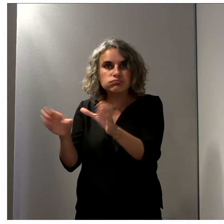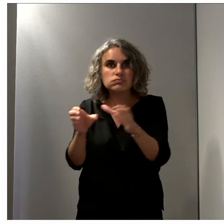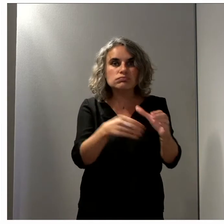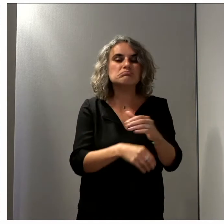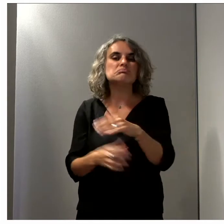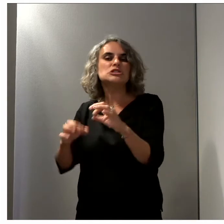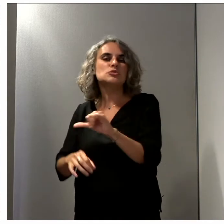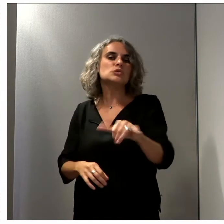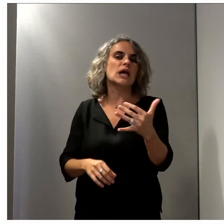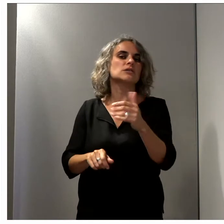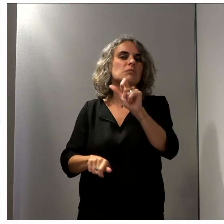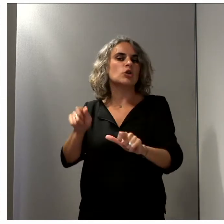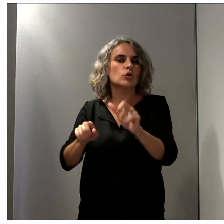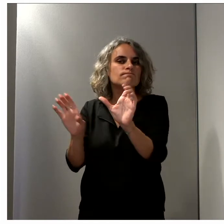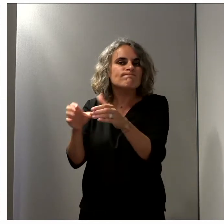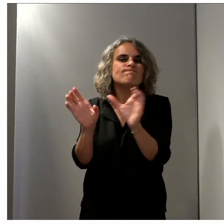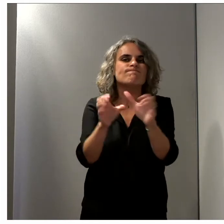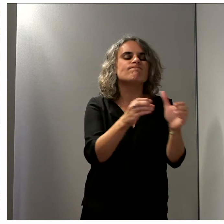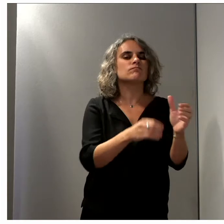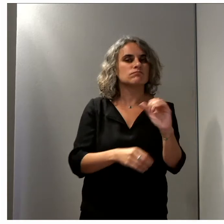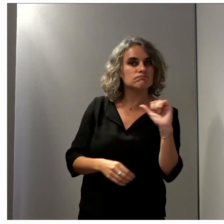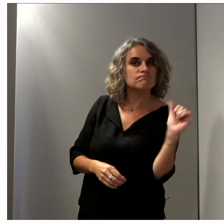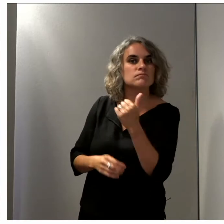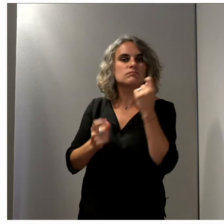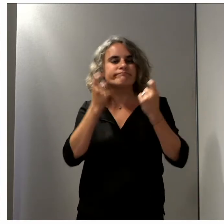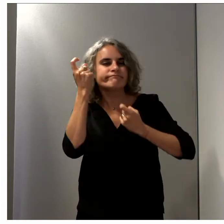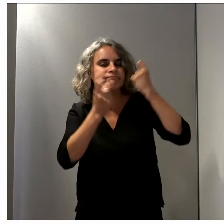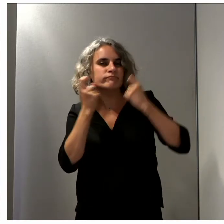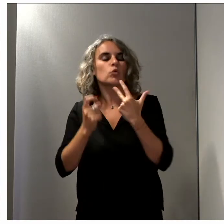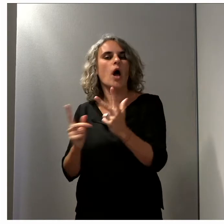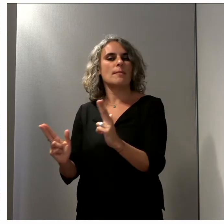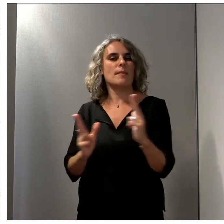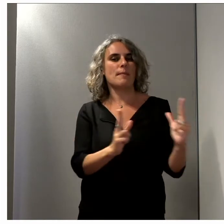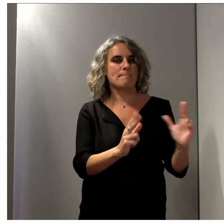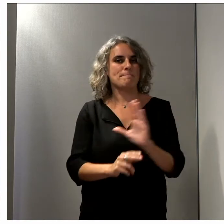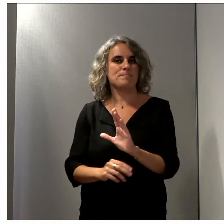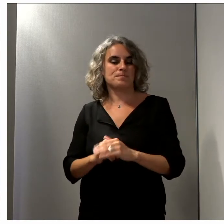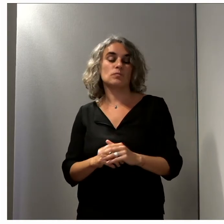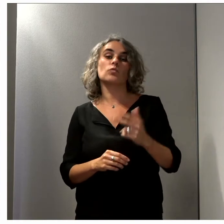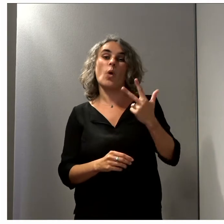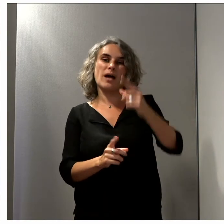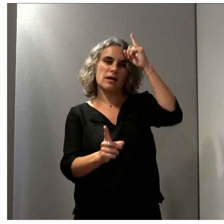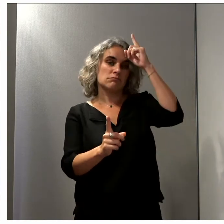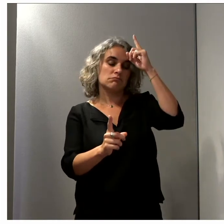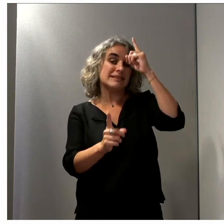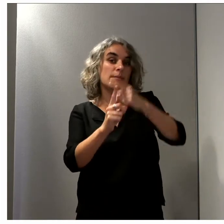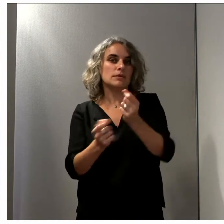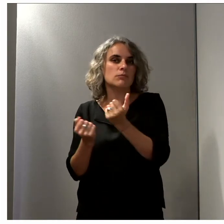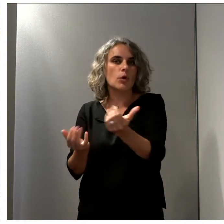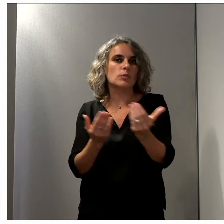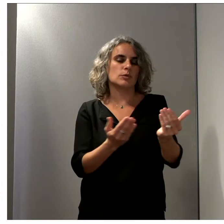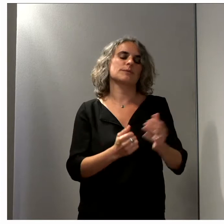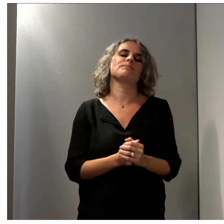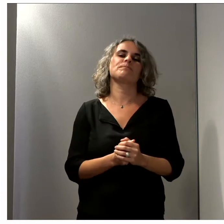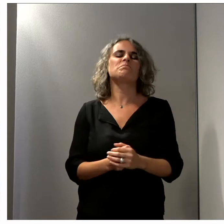personnes que nous avons fait réfléchir, donc alternativement avec 3 séquences dédiées autour de 3 questions. Donc ces